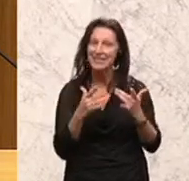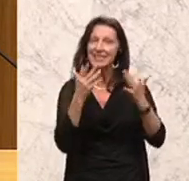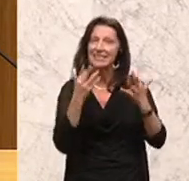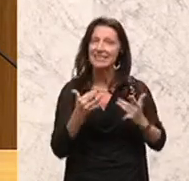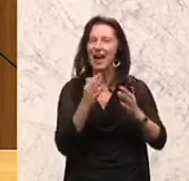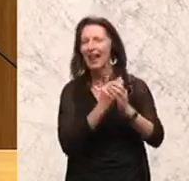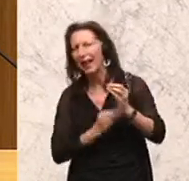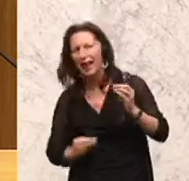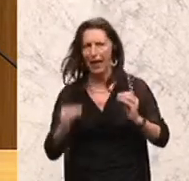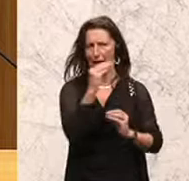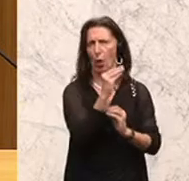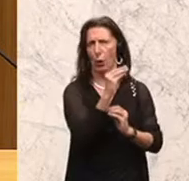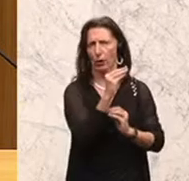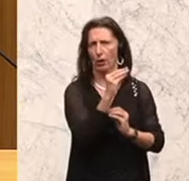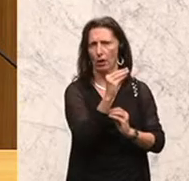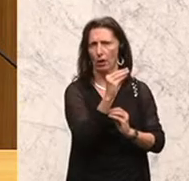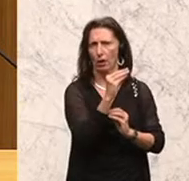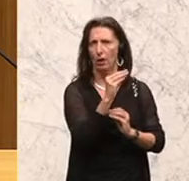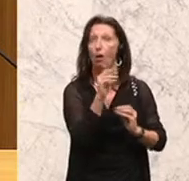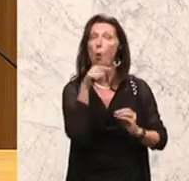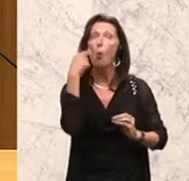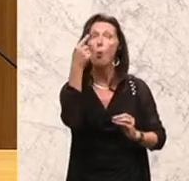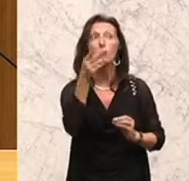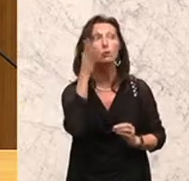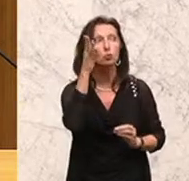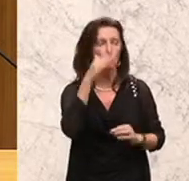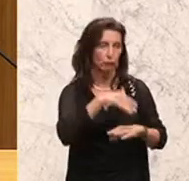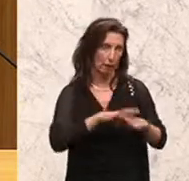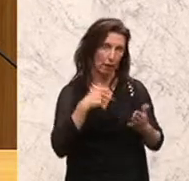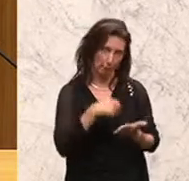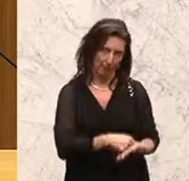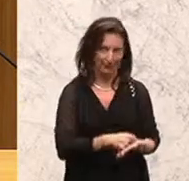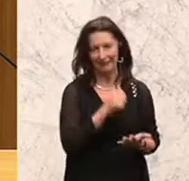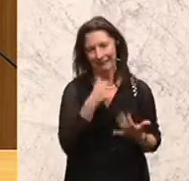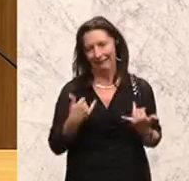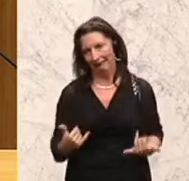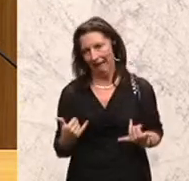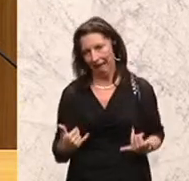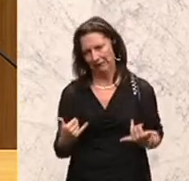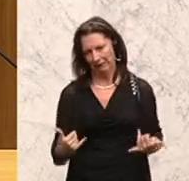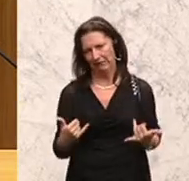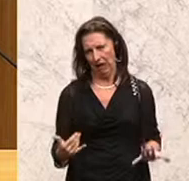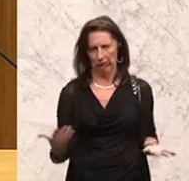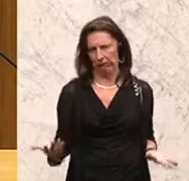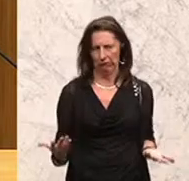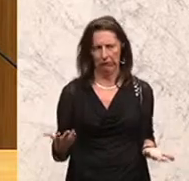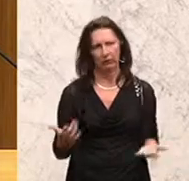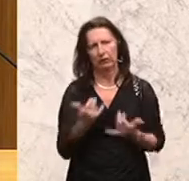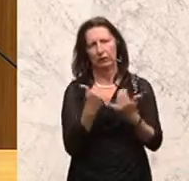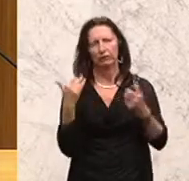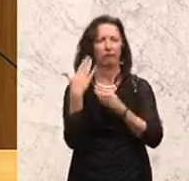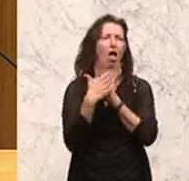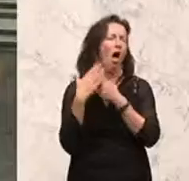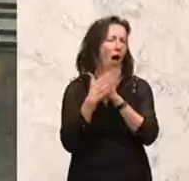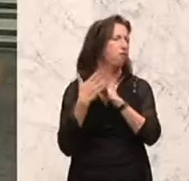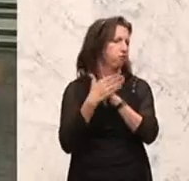massiv angehoben wird und das bedeutet dann die Belastung der Gemeinden und nicht das, was uns heute hier vorgegaukelt wird. Es